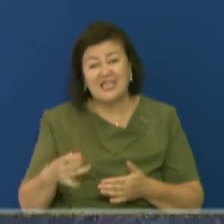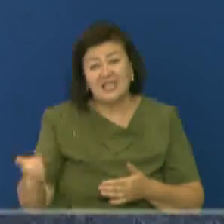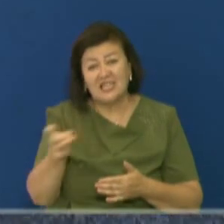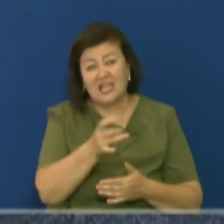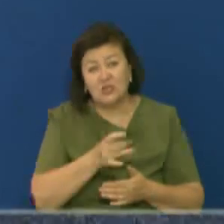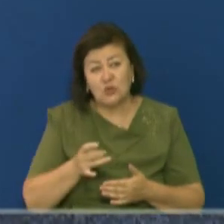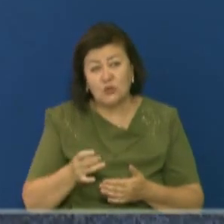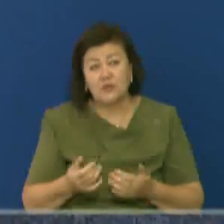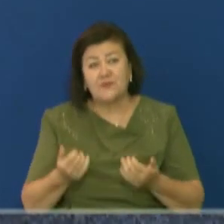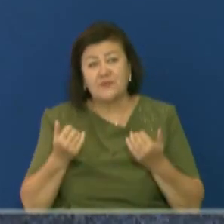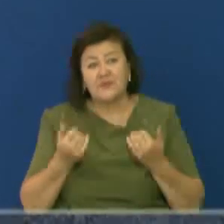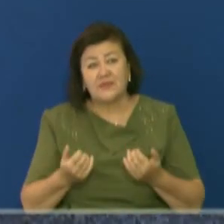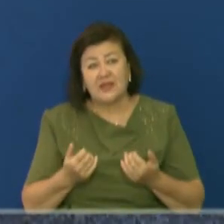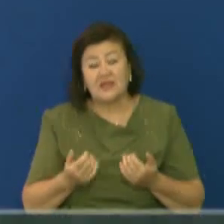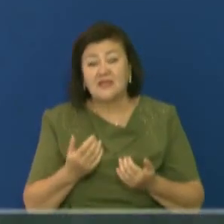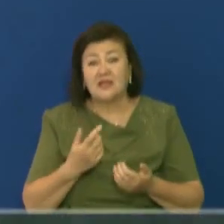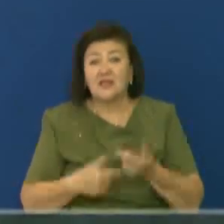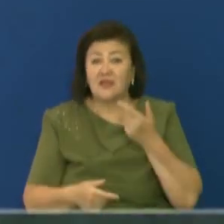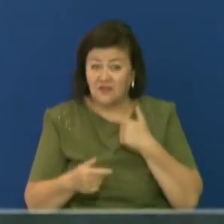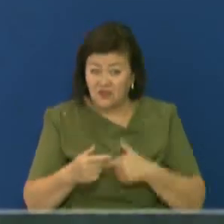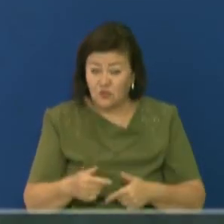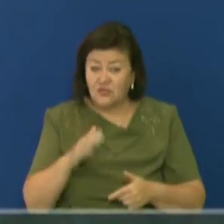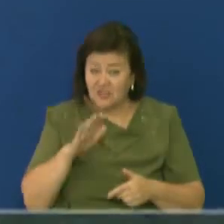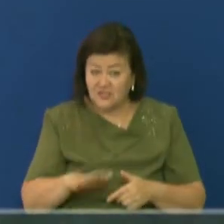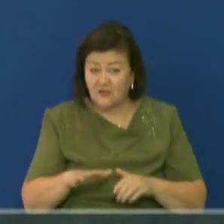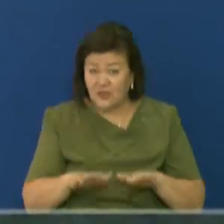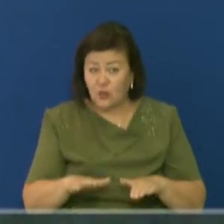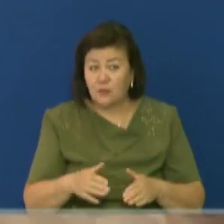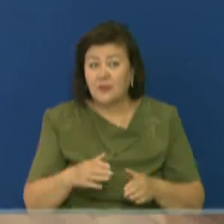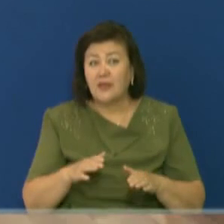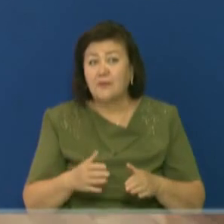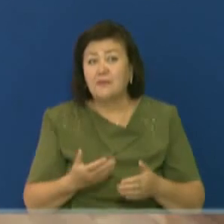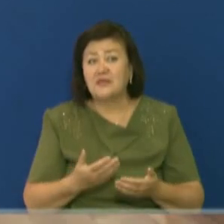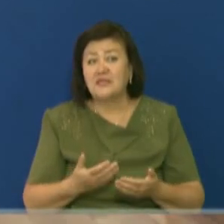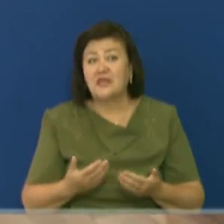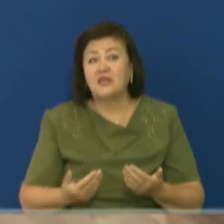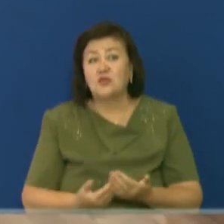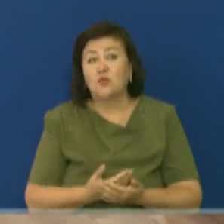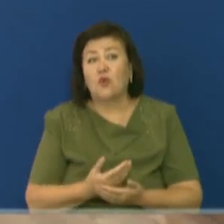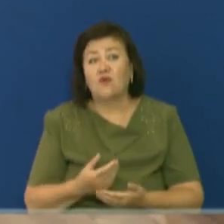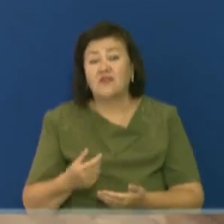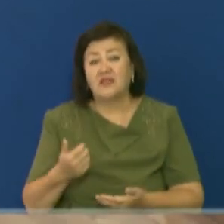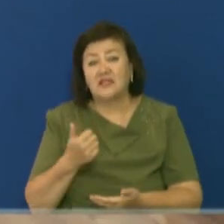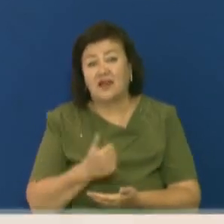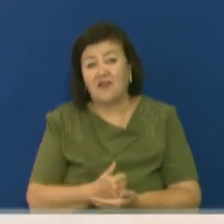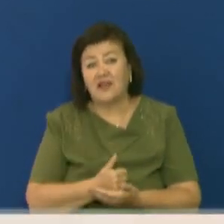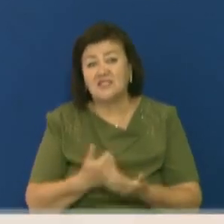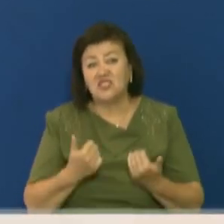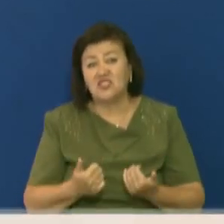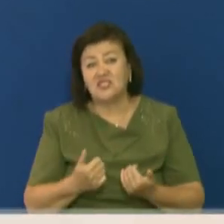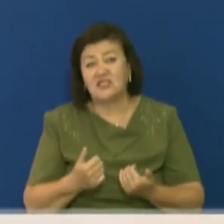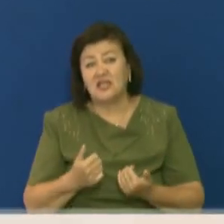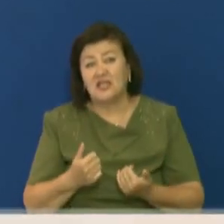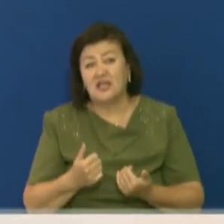өтіп, 3 әкім өз орындарына қайта ие болып, халық қалауымен 2 ауылдық округте жаңа әкім тағайындалды. Соның бірі Арқат